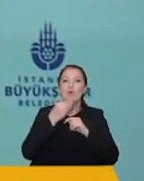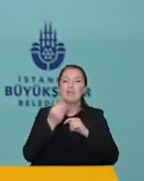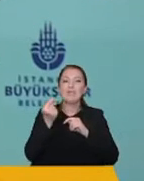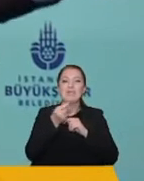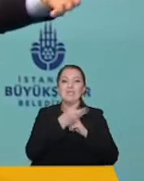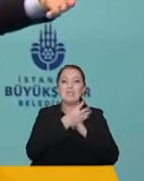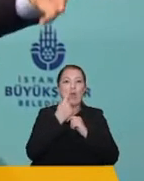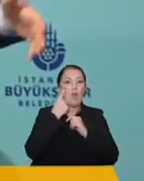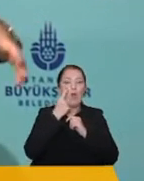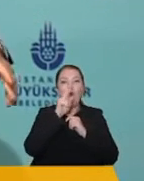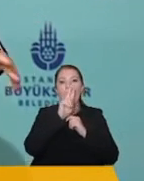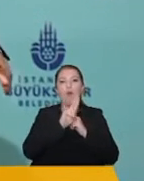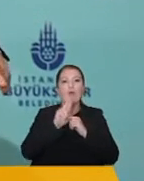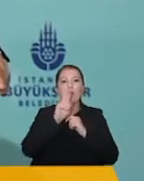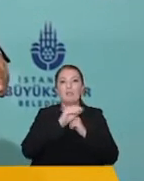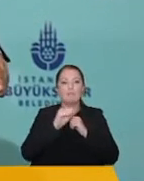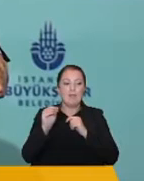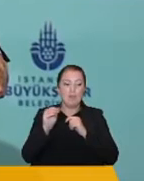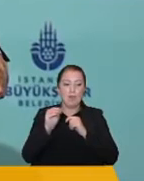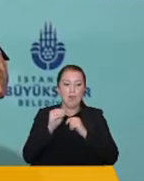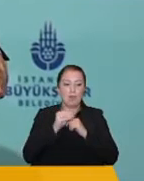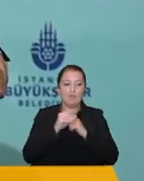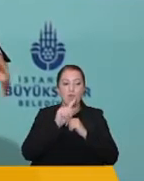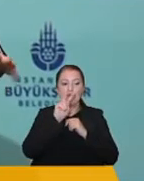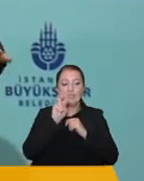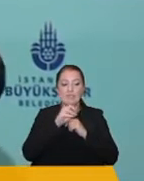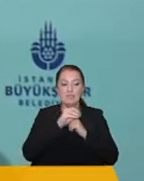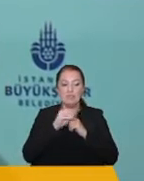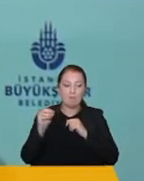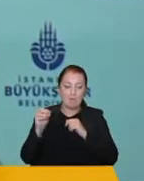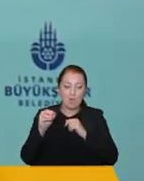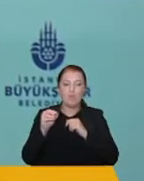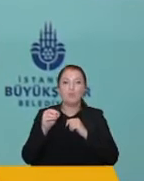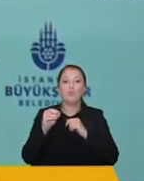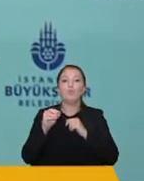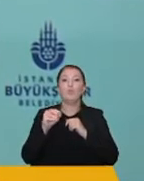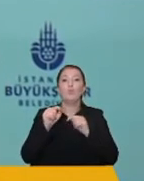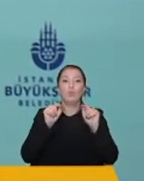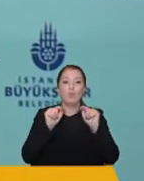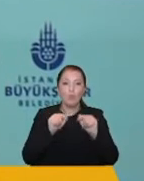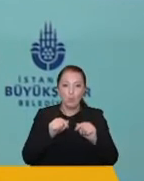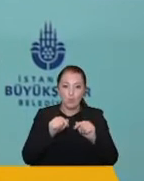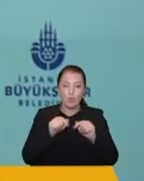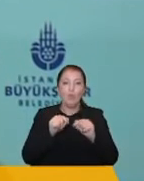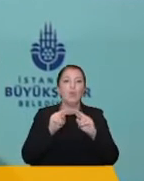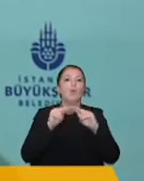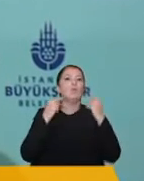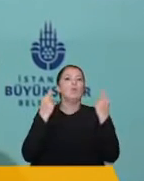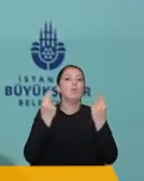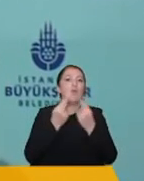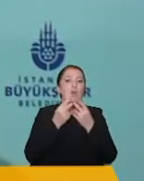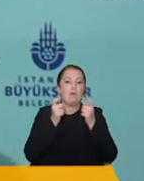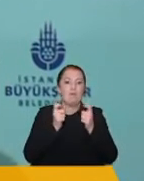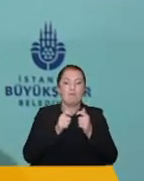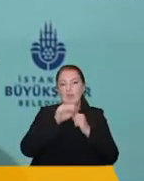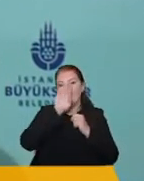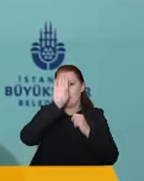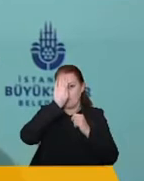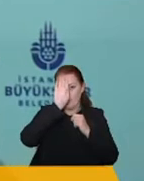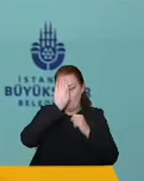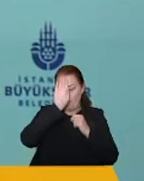seneye 17 milyon. 17 milyon, 18 milyonluk bu dünya kenti